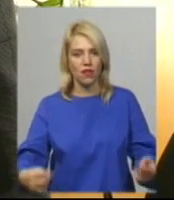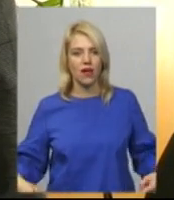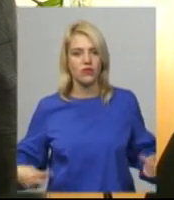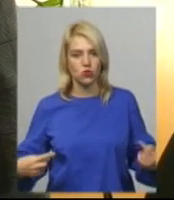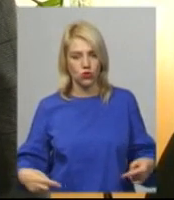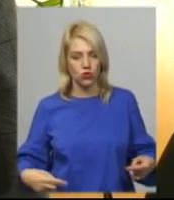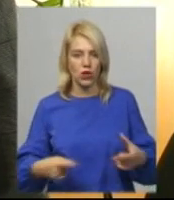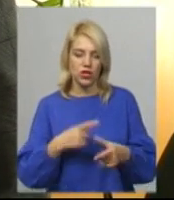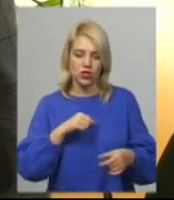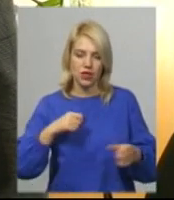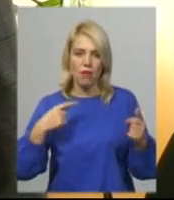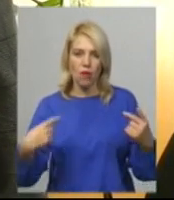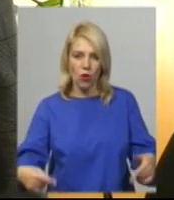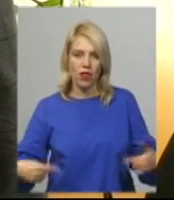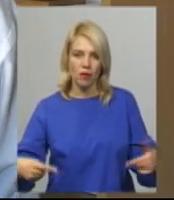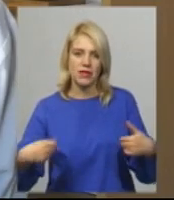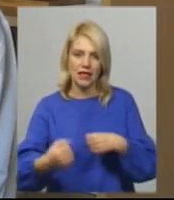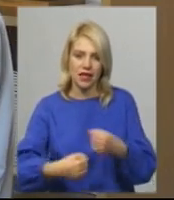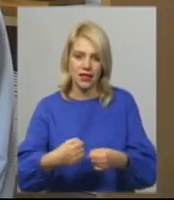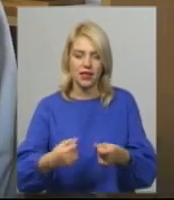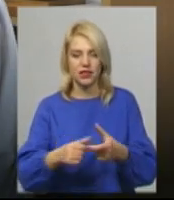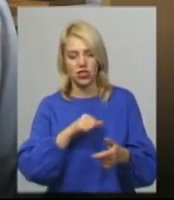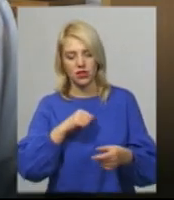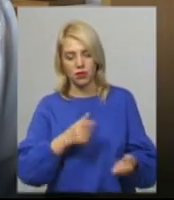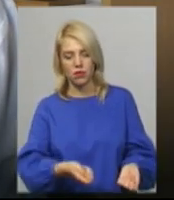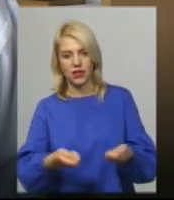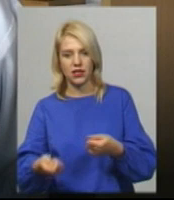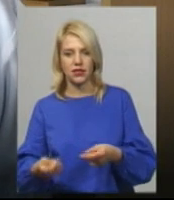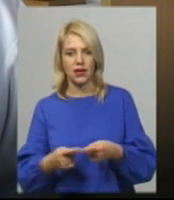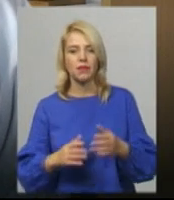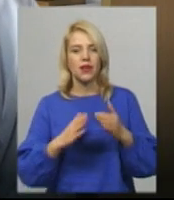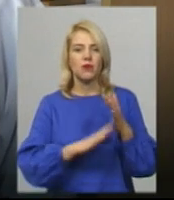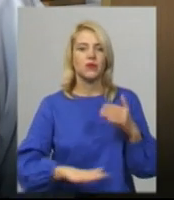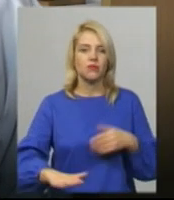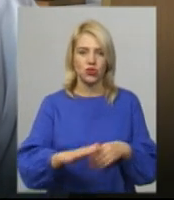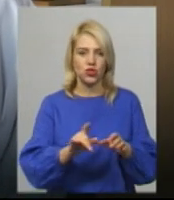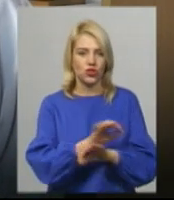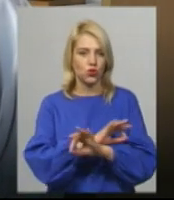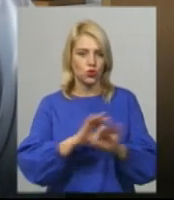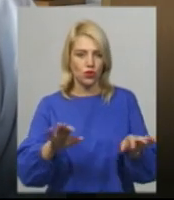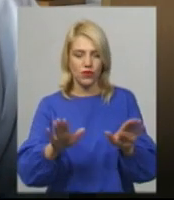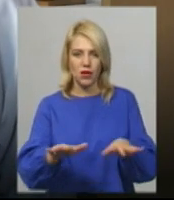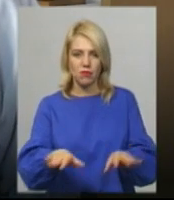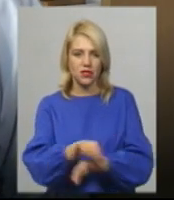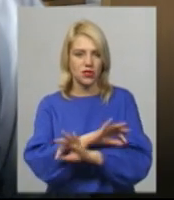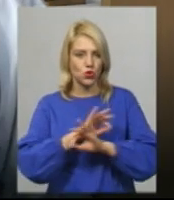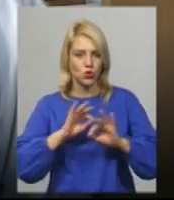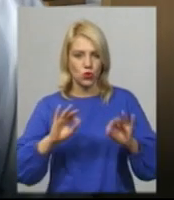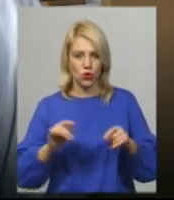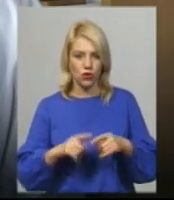могла чи сама заїхати, чи її могли завезти. Приміщення нове, територія чудово, місце реставсування чудово,